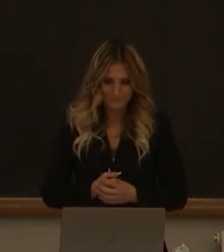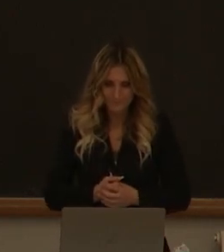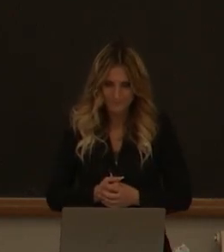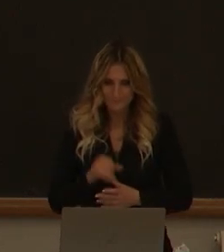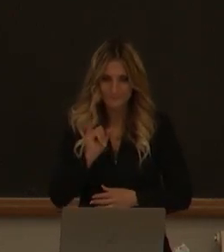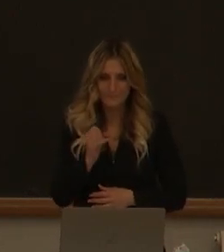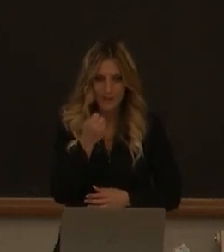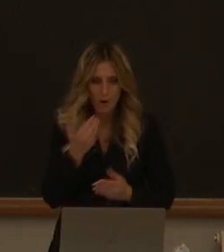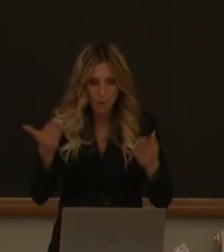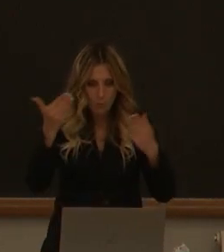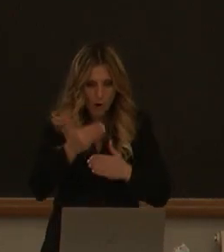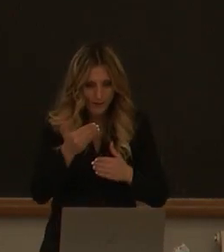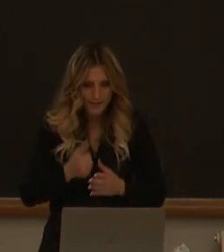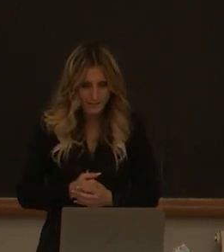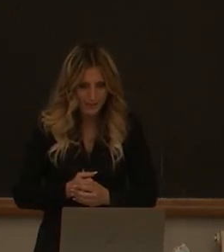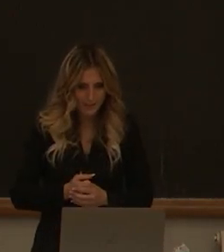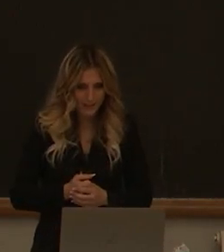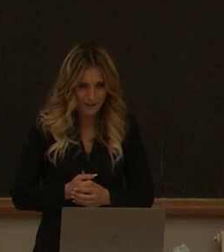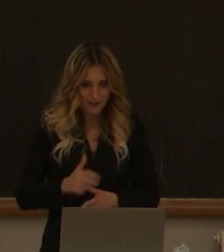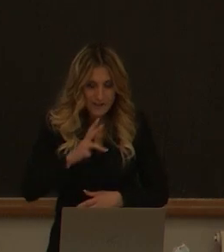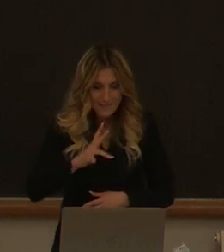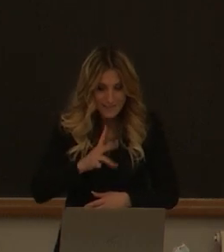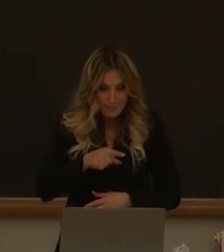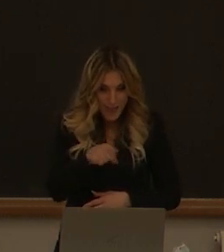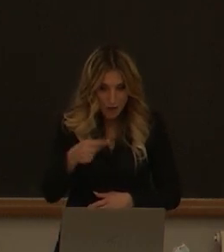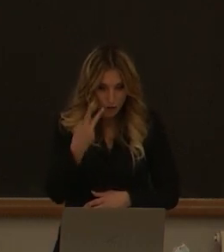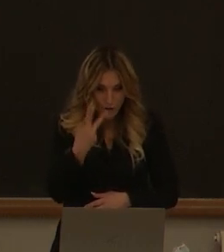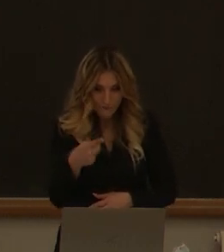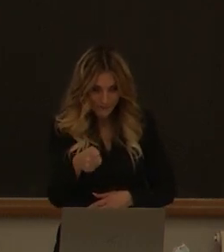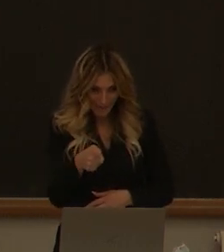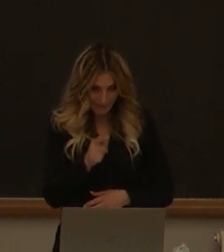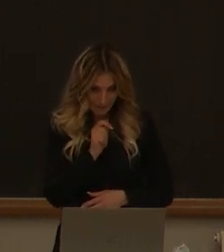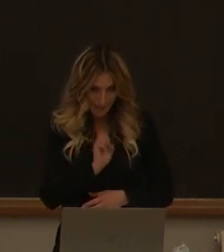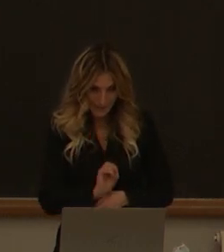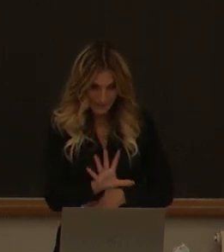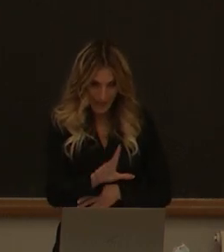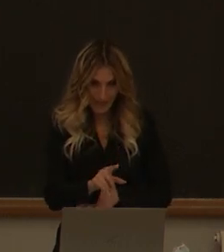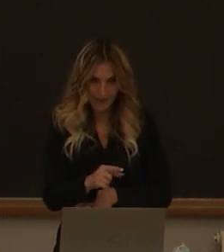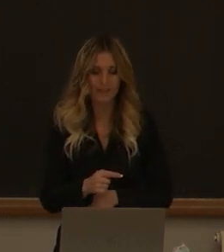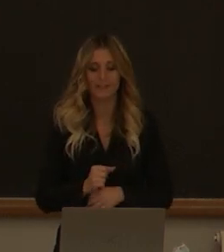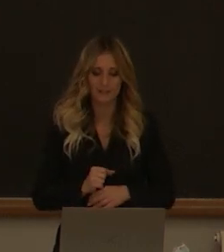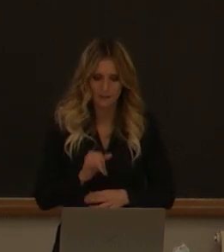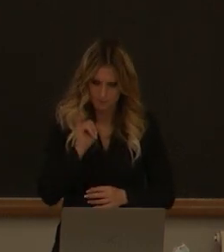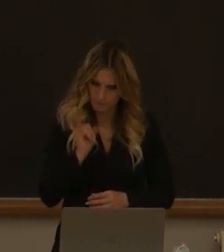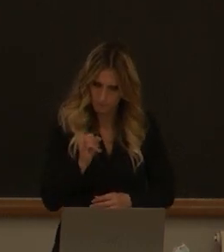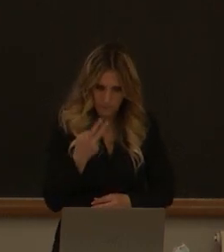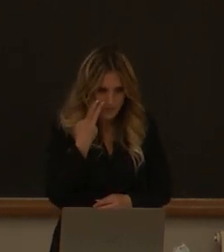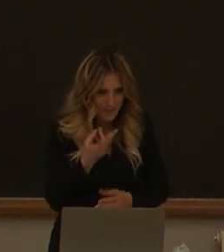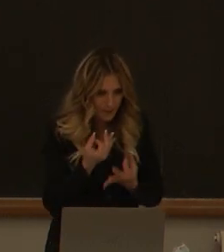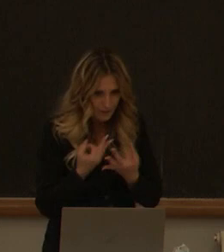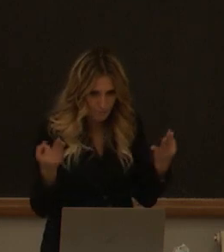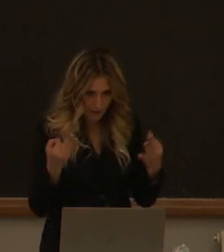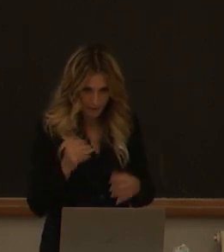Sì, buonasera. Benvenuto, buonasera. Spero che riusciate a vedere la presentazione. Io sono un docente. Sì, si vede perfettamente.